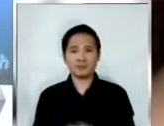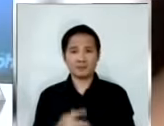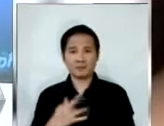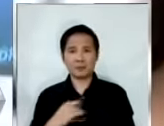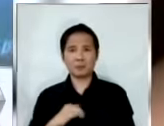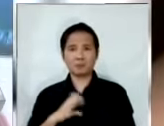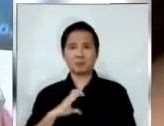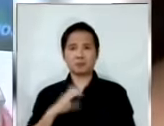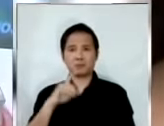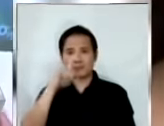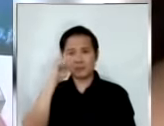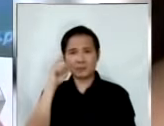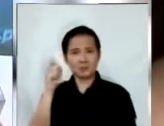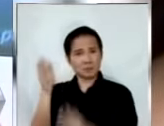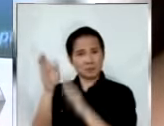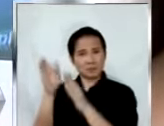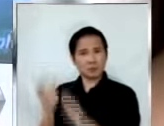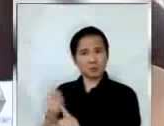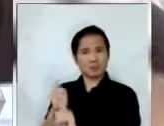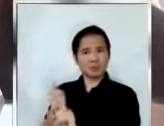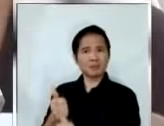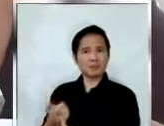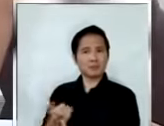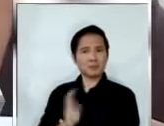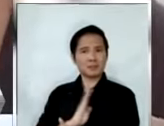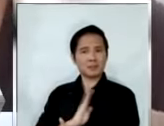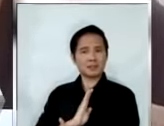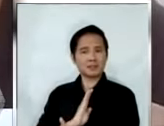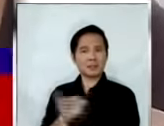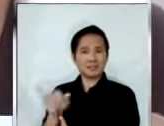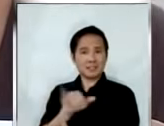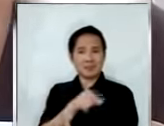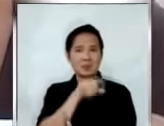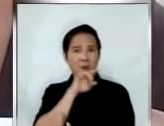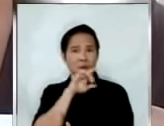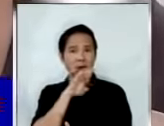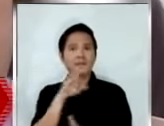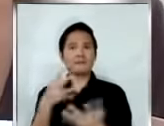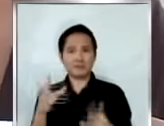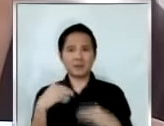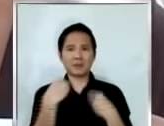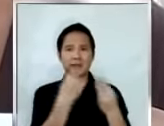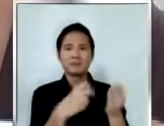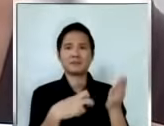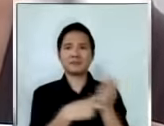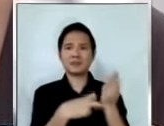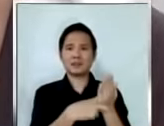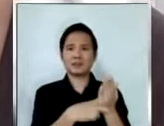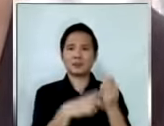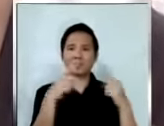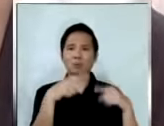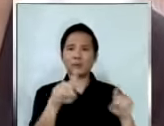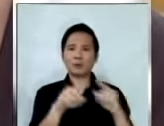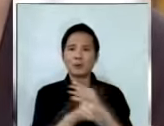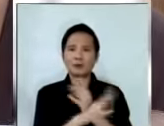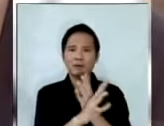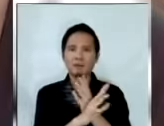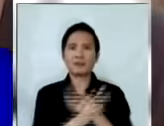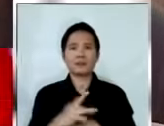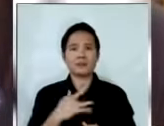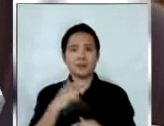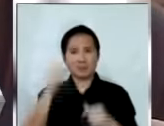siya, binilhan ng ticket pa uwi sa Davao. Siyempre, feeling blessed kasi nandyan si God. Isipin mo, sino bang magbibigay sa'yo